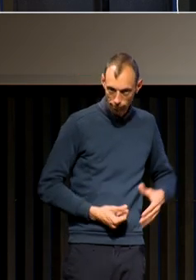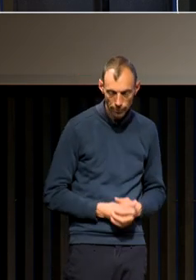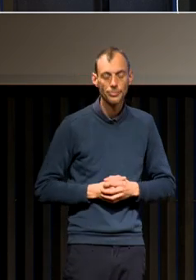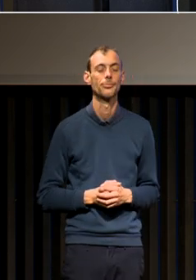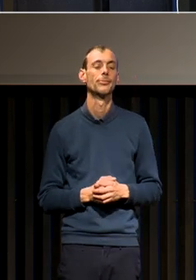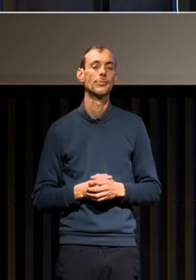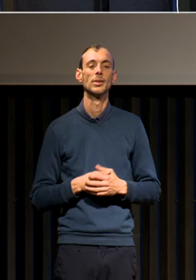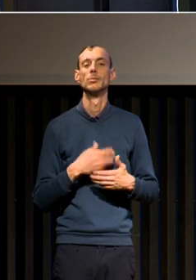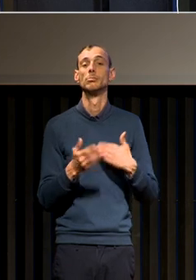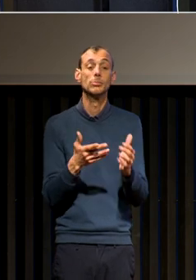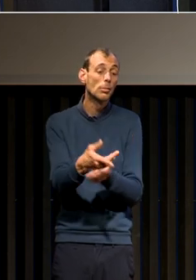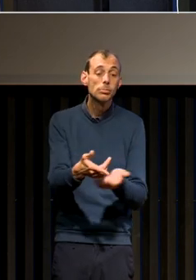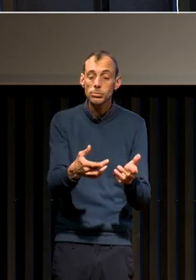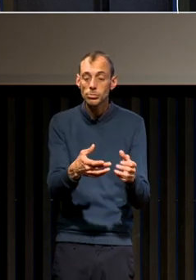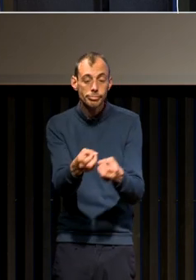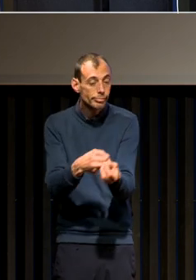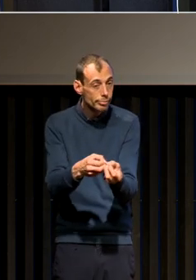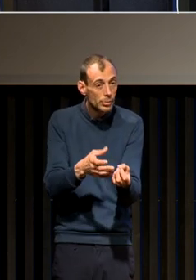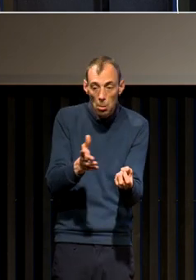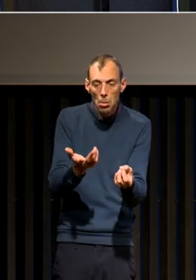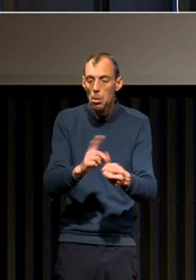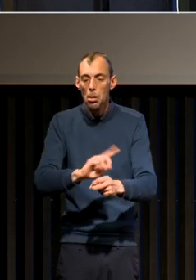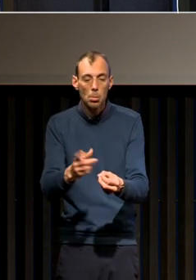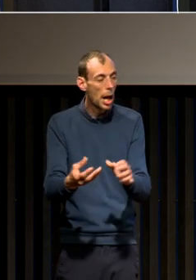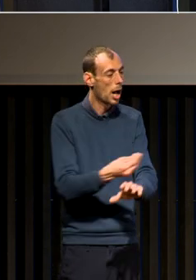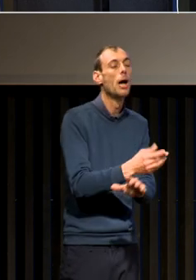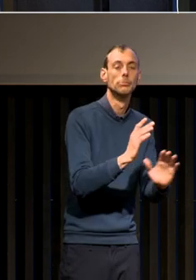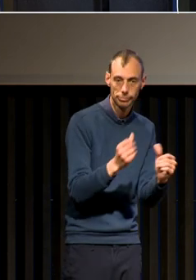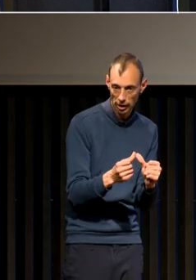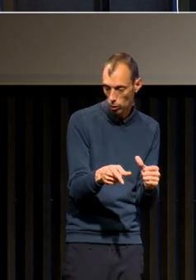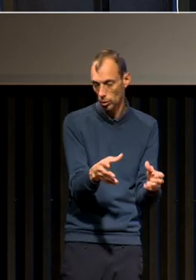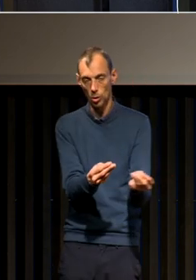transférés seront congelés. C'est la huitième et dernière étape.